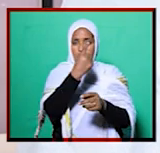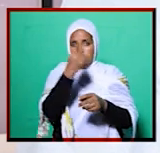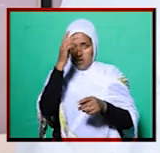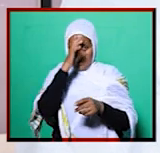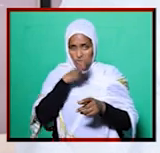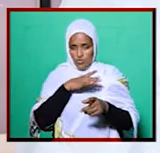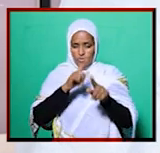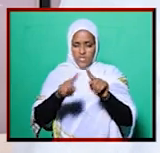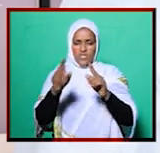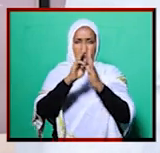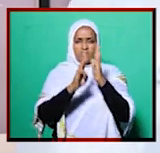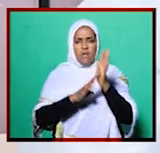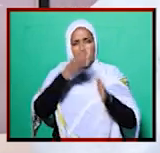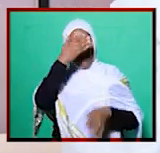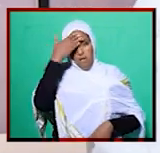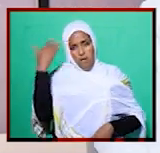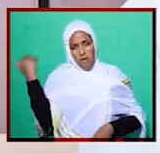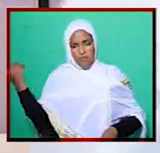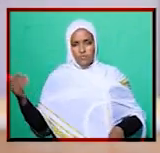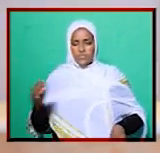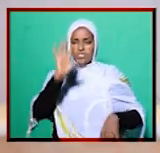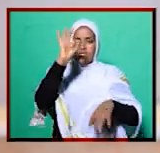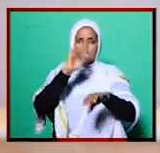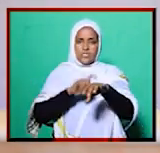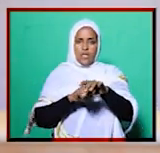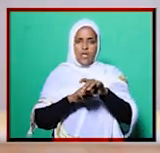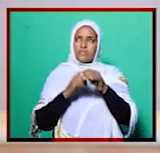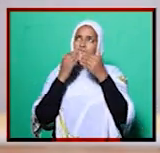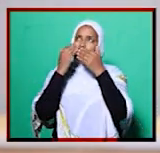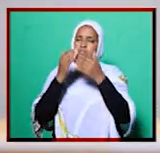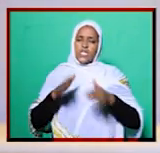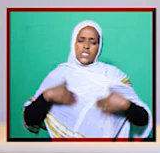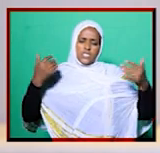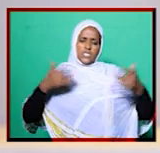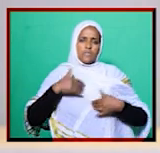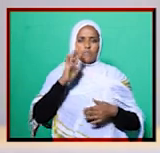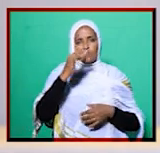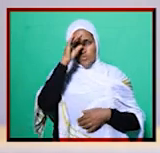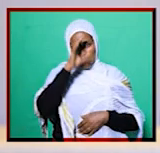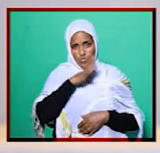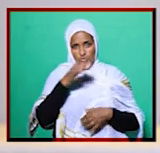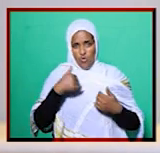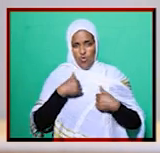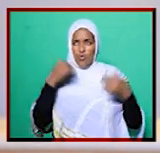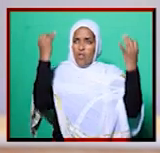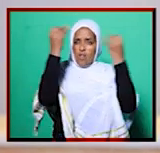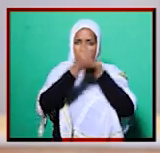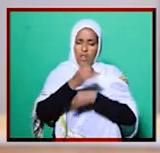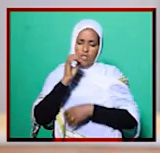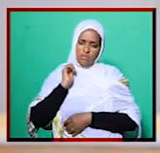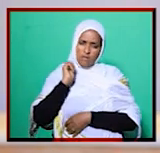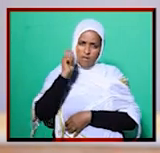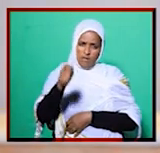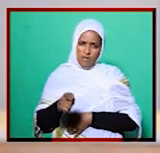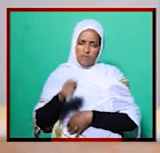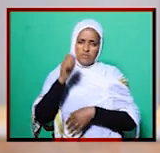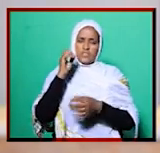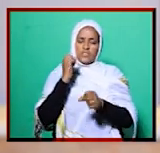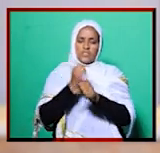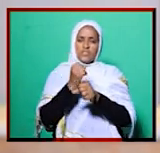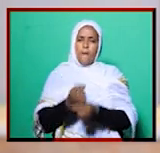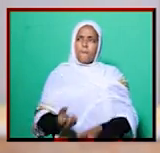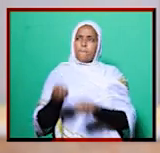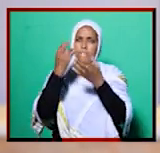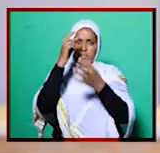ስለማያውቁ 9 ሰዓት የምንቀድሰው ደስ ስላለን የሚመስላቸው ሰዎች አሉ። ሌሊት ማህሌት የምንቆመው ስራ ስለሚበዛብን የሚመስላቸው ሰዎች